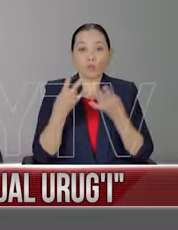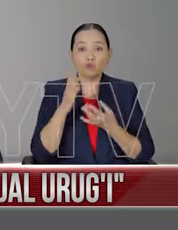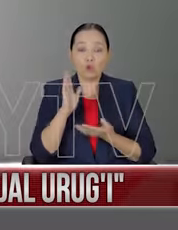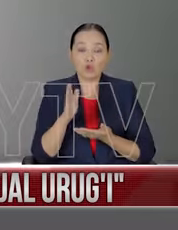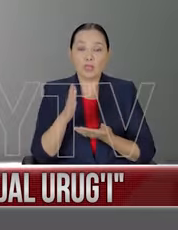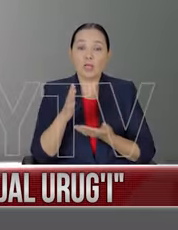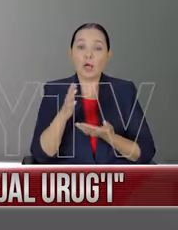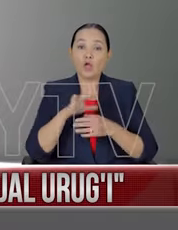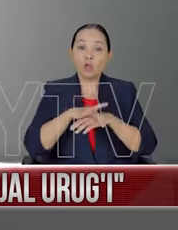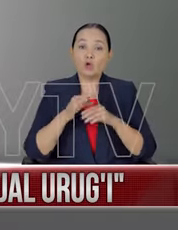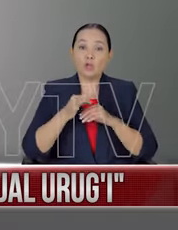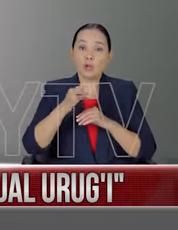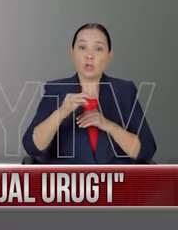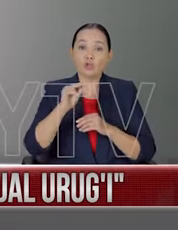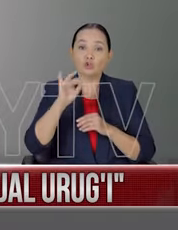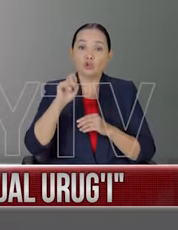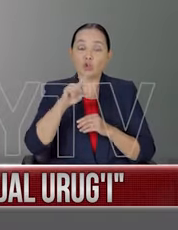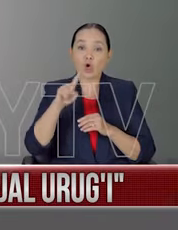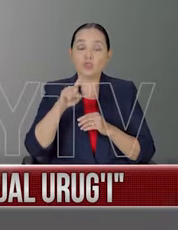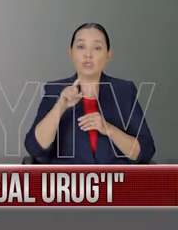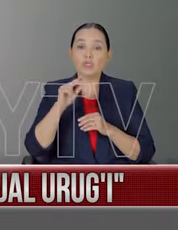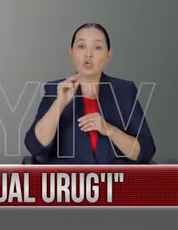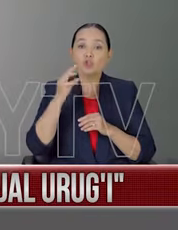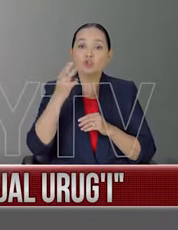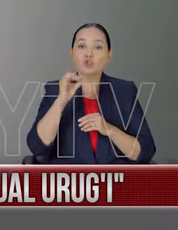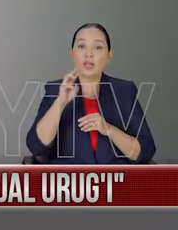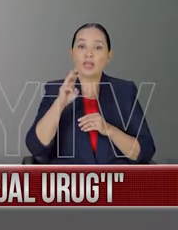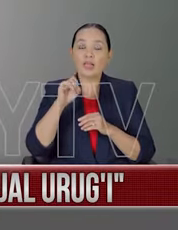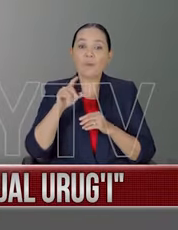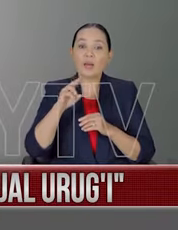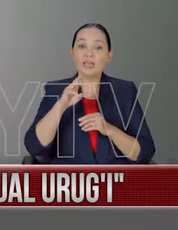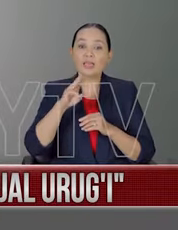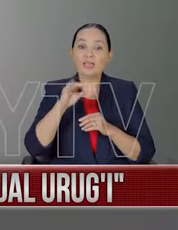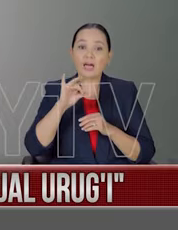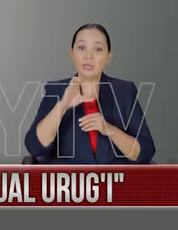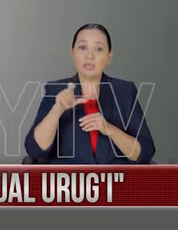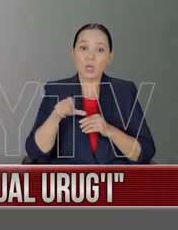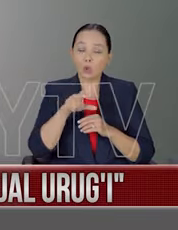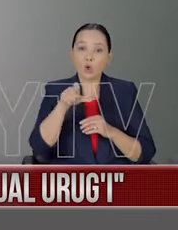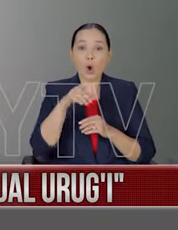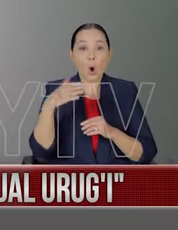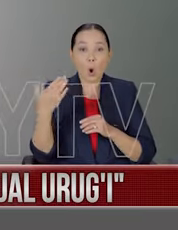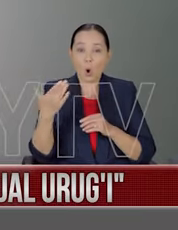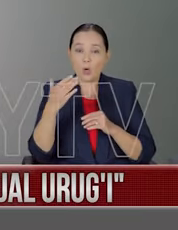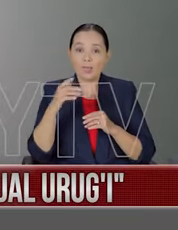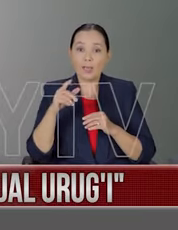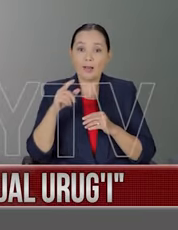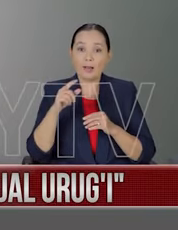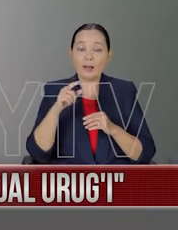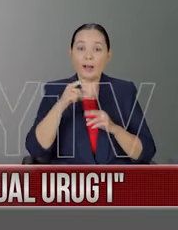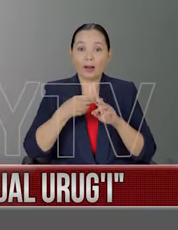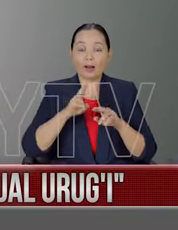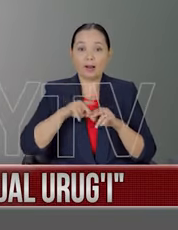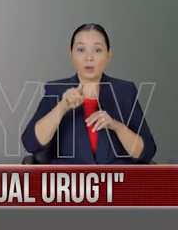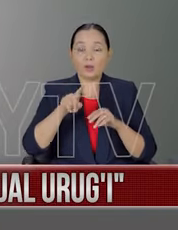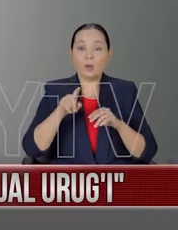uchun Toshkent viloyati Chinoz tumani Shirokipalasa trassa yo'linidan o'ng qo'l kirganda g'isht